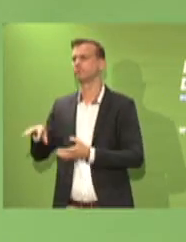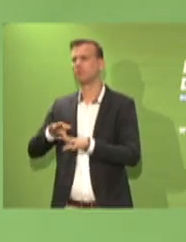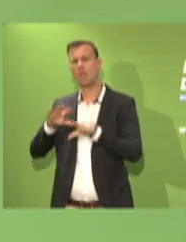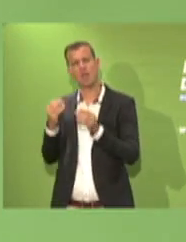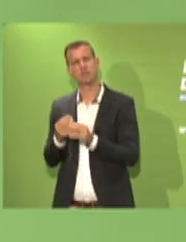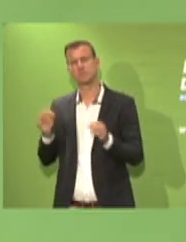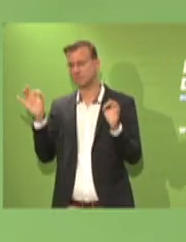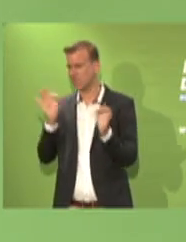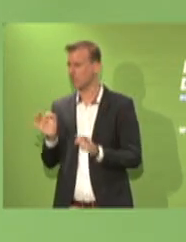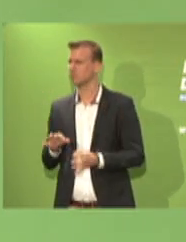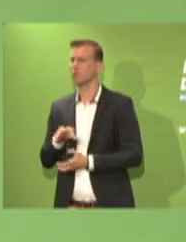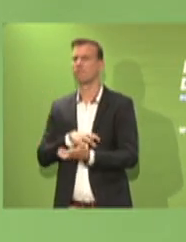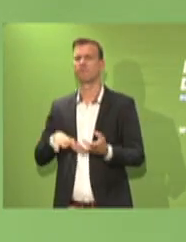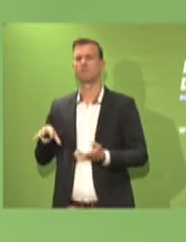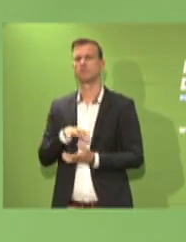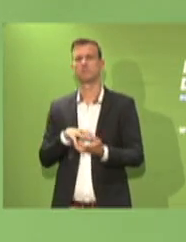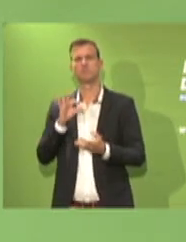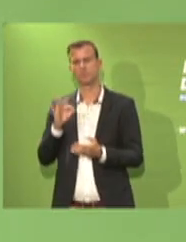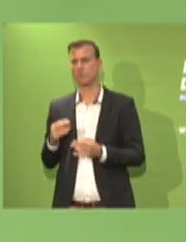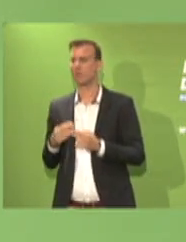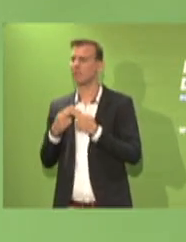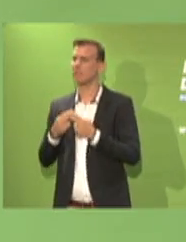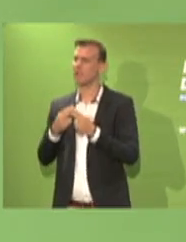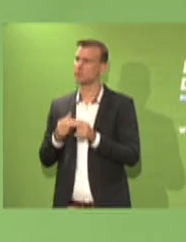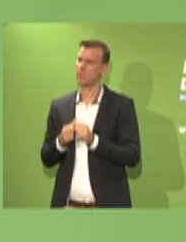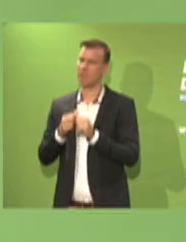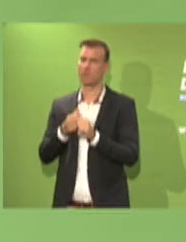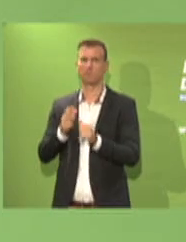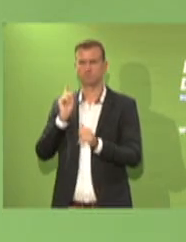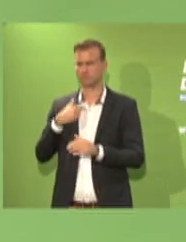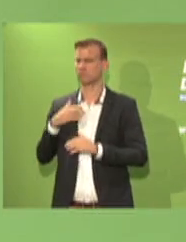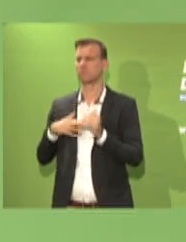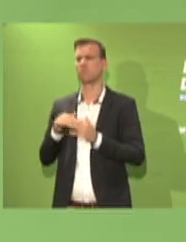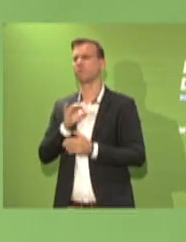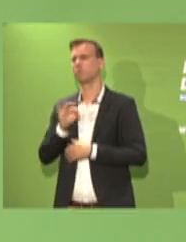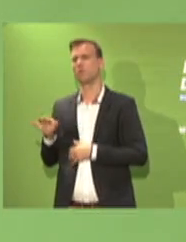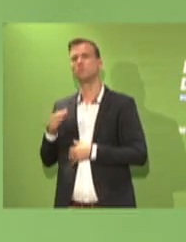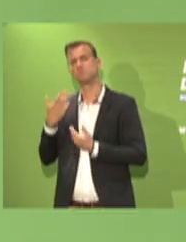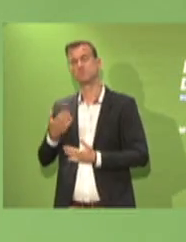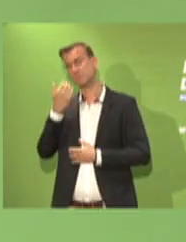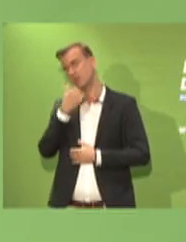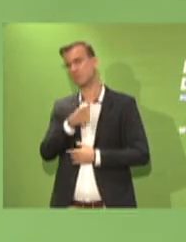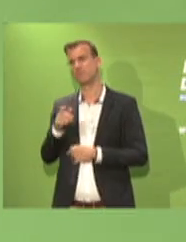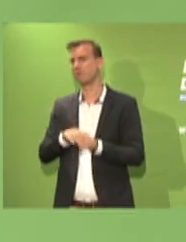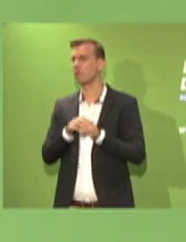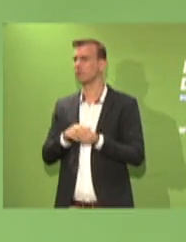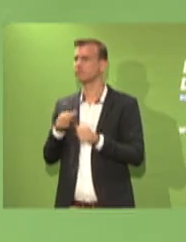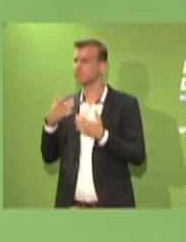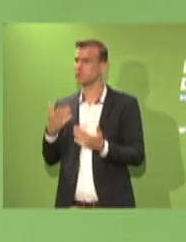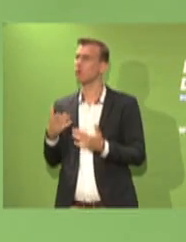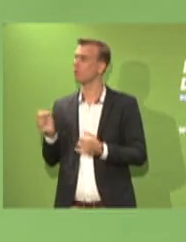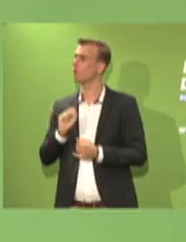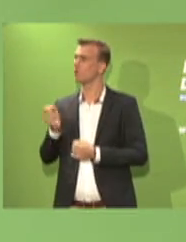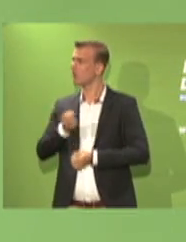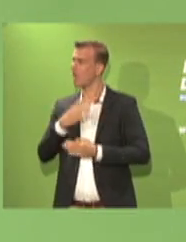Katastrophe, für die nachfolgende Generationen aufkommen müssen. Und das, liebe Freundinnen und Freunde, ist ein weiteres